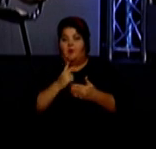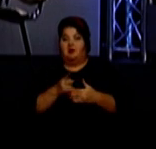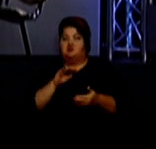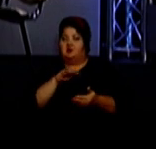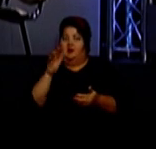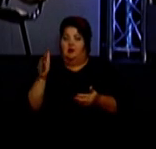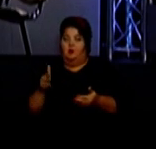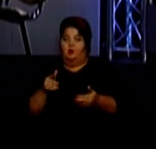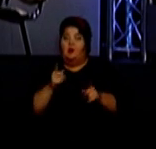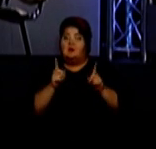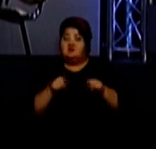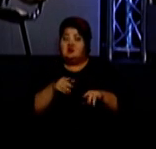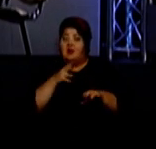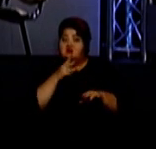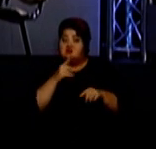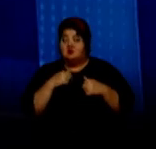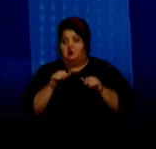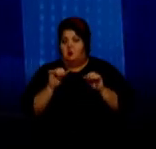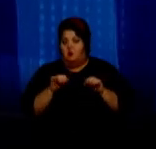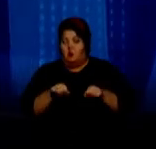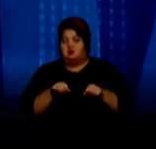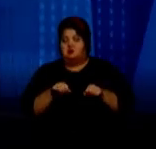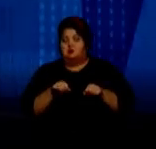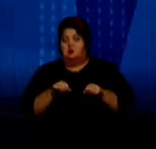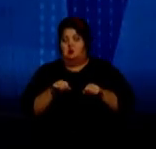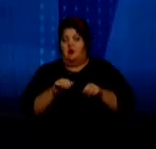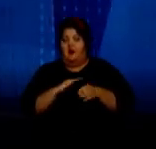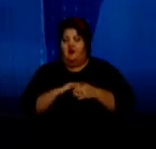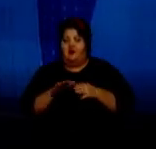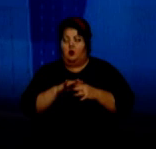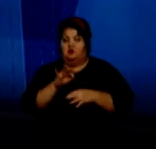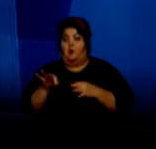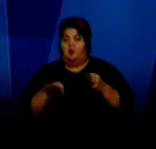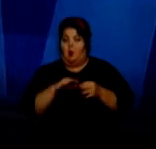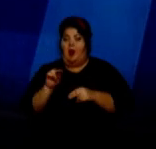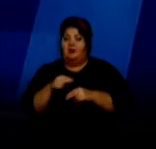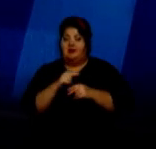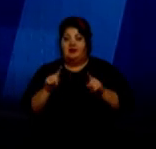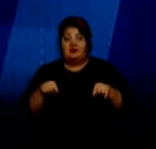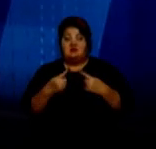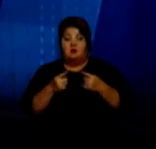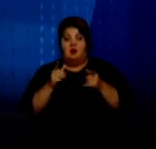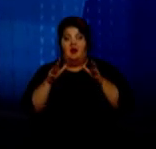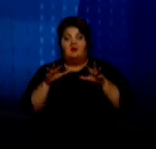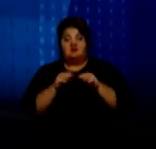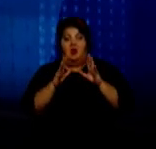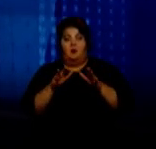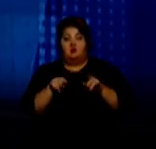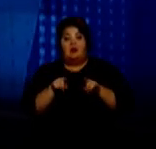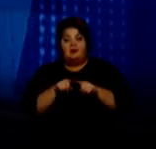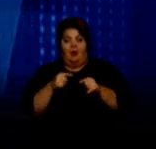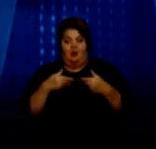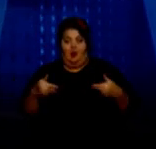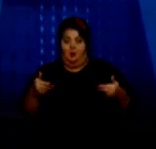В цей час ми можемо теоретично виконувати проєкт реставрації. Якщо це все буде складатись так, як ми плануємо,